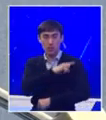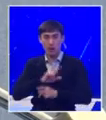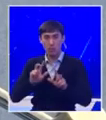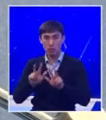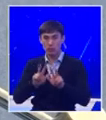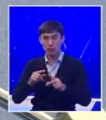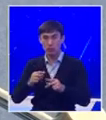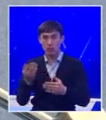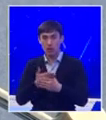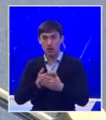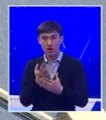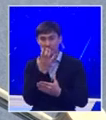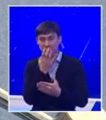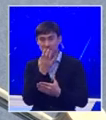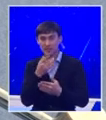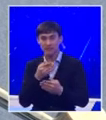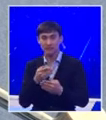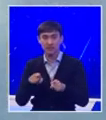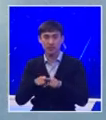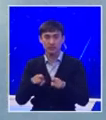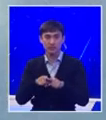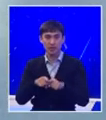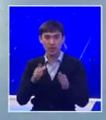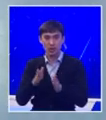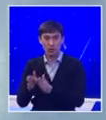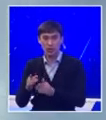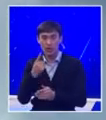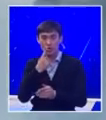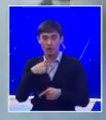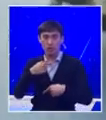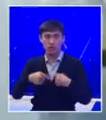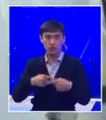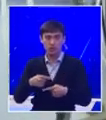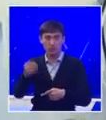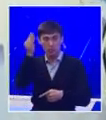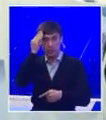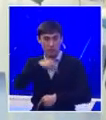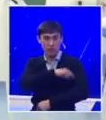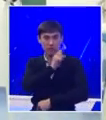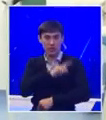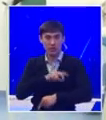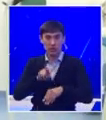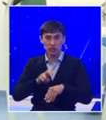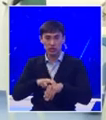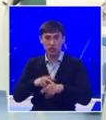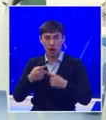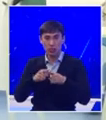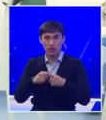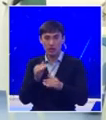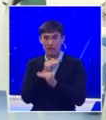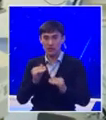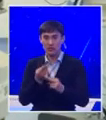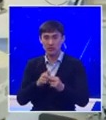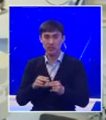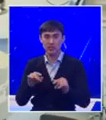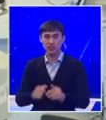поглощать кислород и выделять углекислый газ, тем самым регулируя кровообращение. По мнению врачей, аппарат ЭКМО доказал свою эффективность и в этот